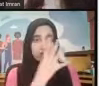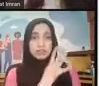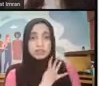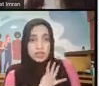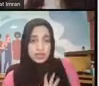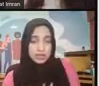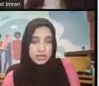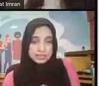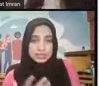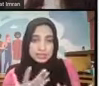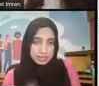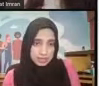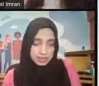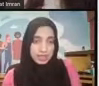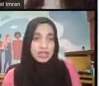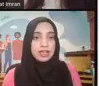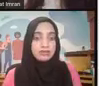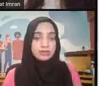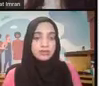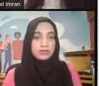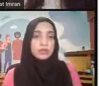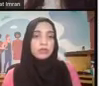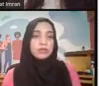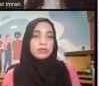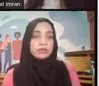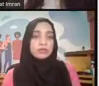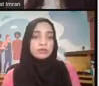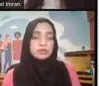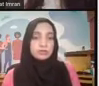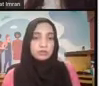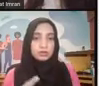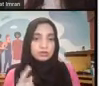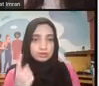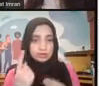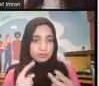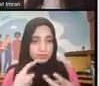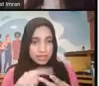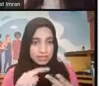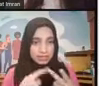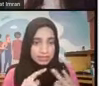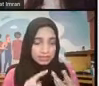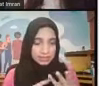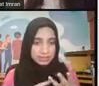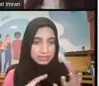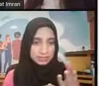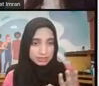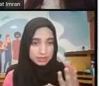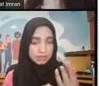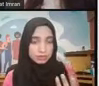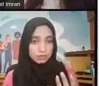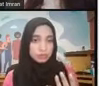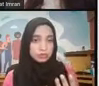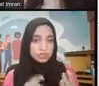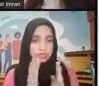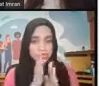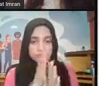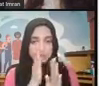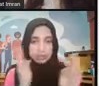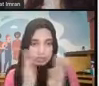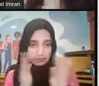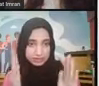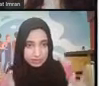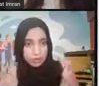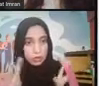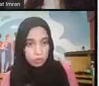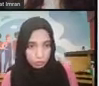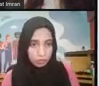हैं और चार इमेजिनरी लाइंस ड्रॉ करने के बाद आप हर क्वाड्रेंट को आप ये समझ लीजिए कि आपका ब्रेस्ट चार हिस्सों में तकसीम हो गया है और